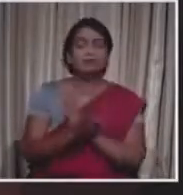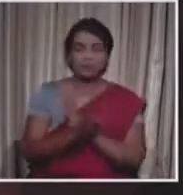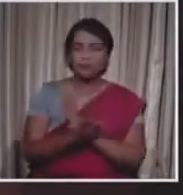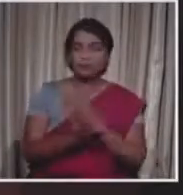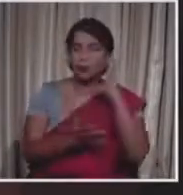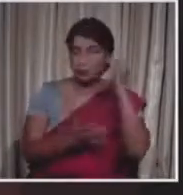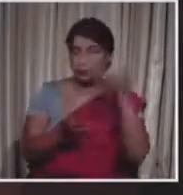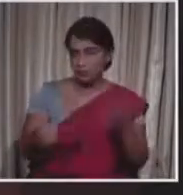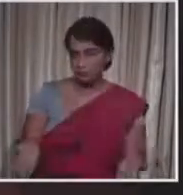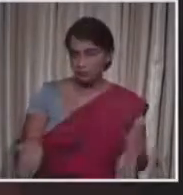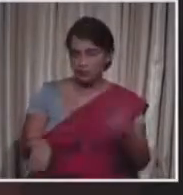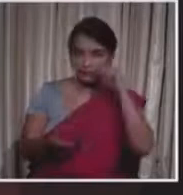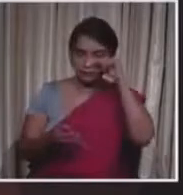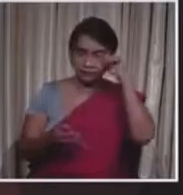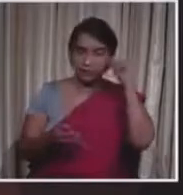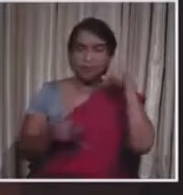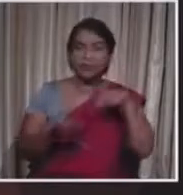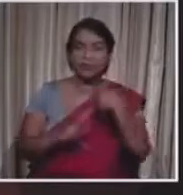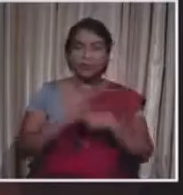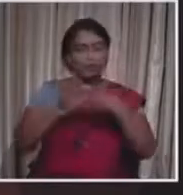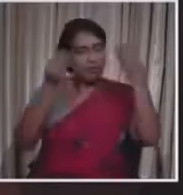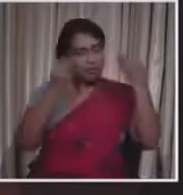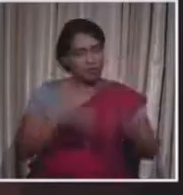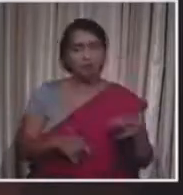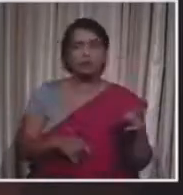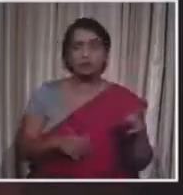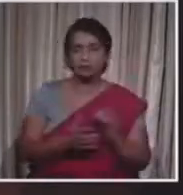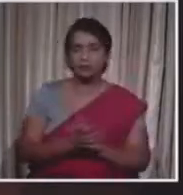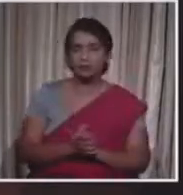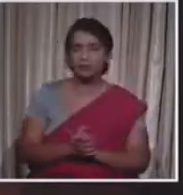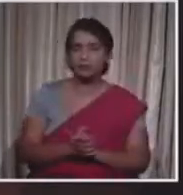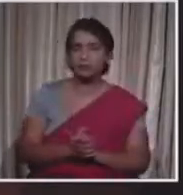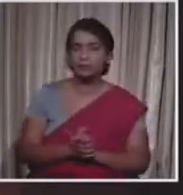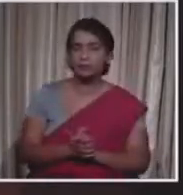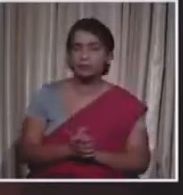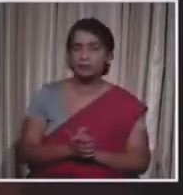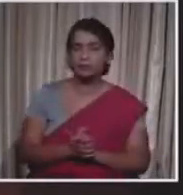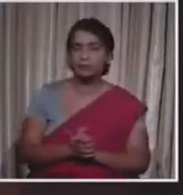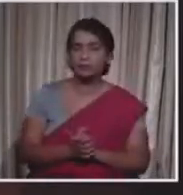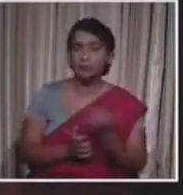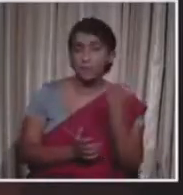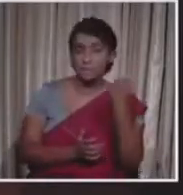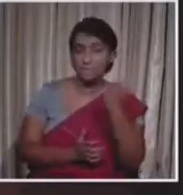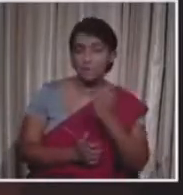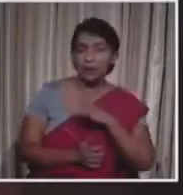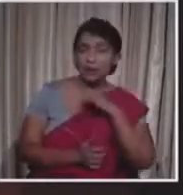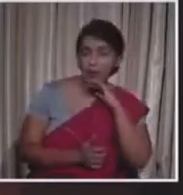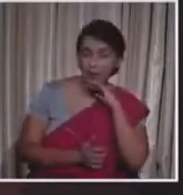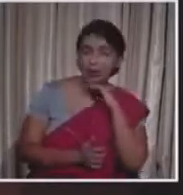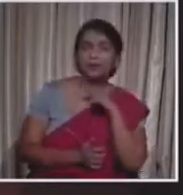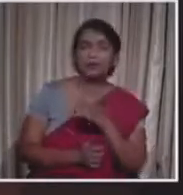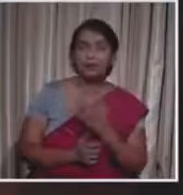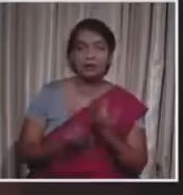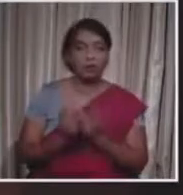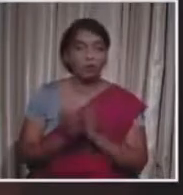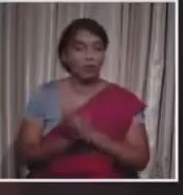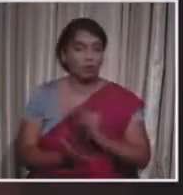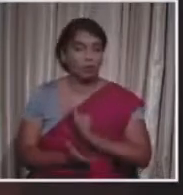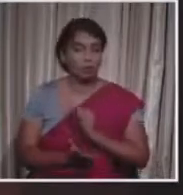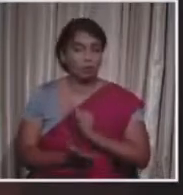ප්‍රතිඵල මේ තියෙන්නේ මේ අද රට වැටිලා තියෙන්නේ බල උන්මාදෙන් තනි තීන්දුව